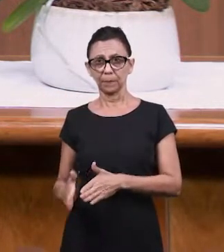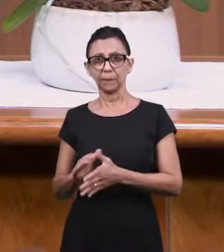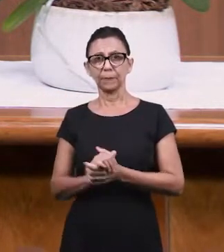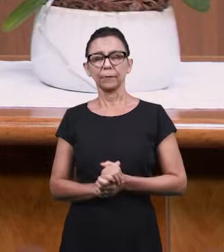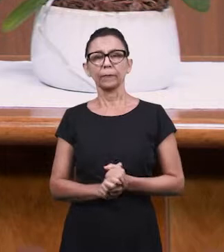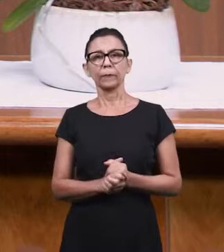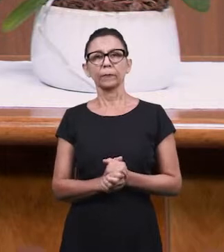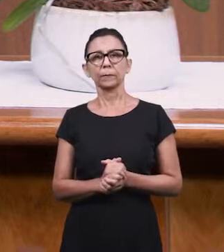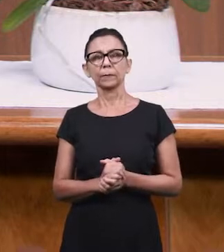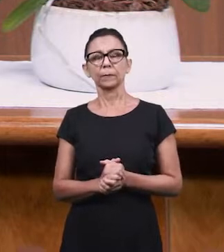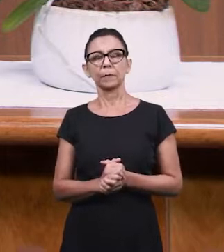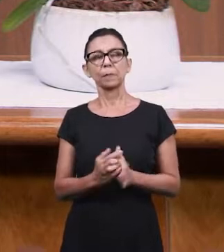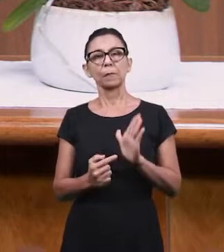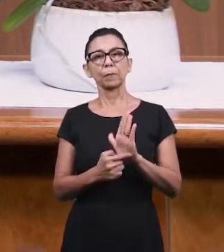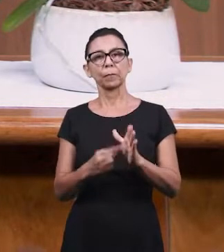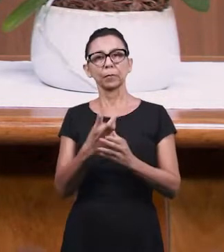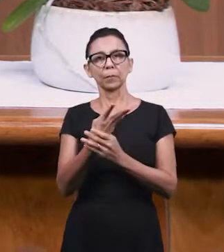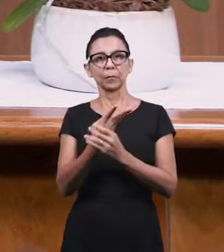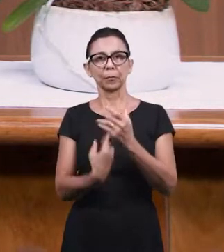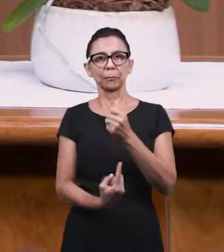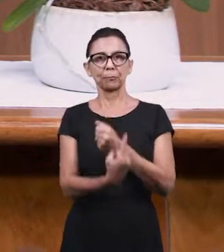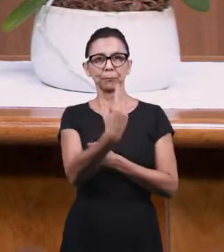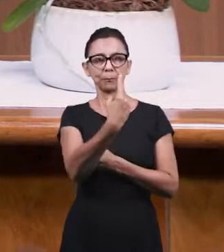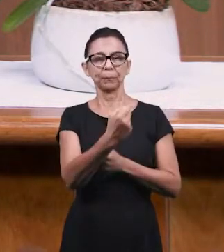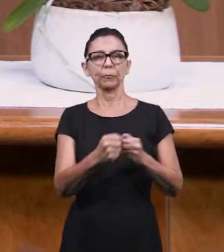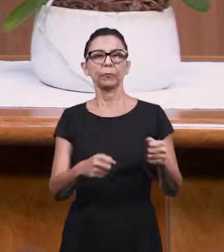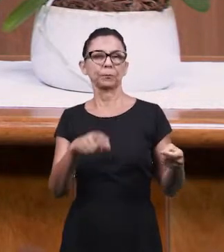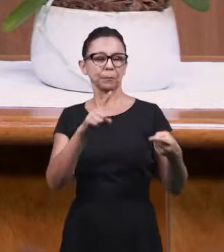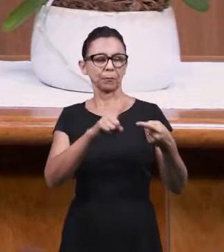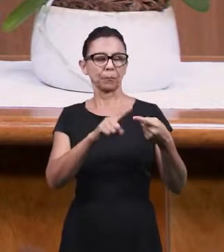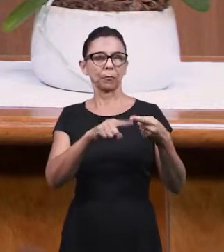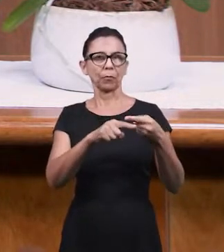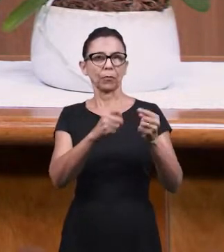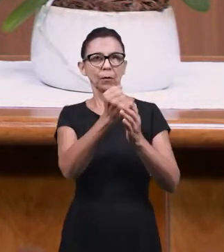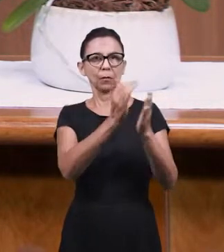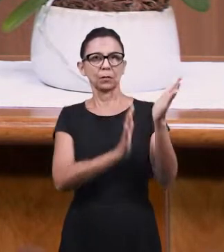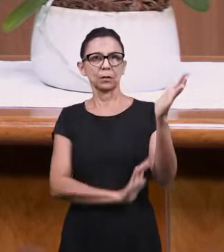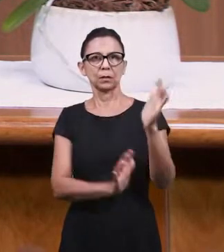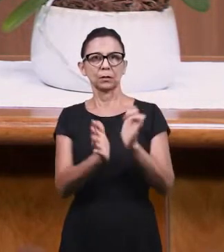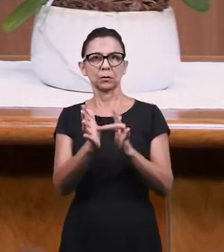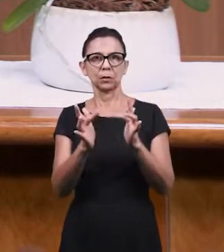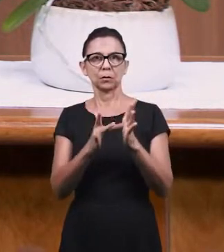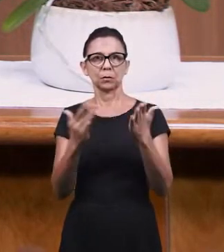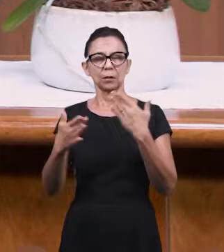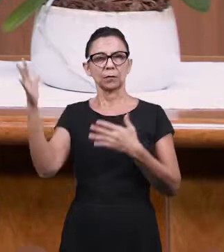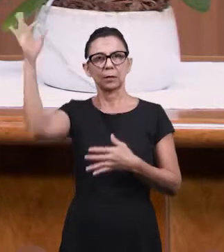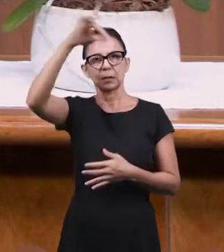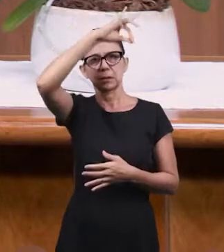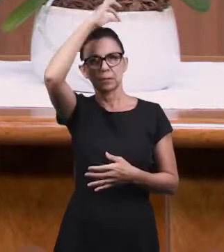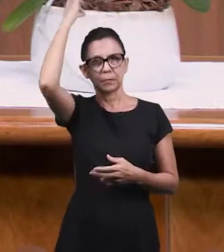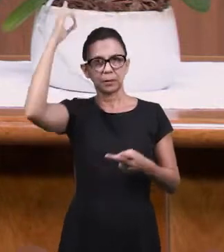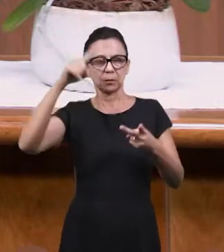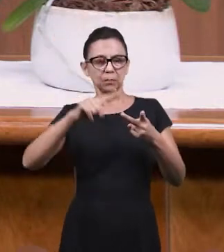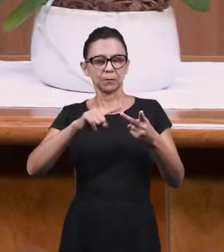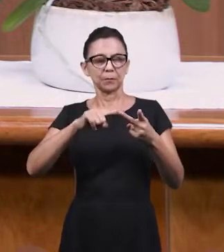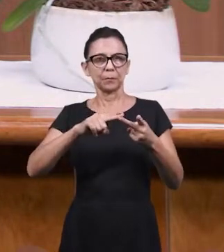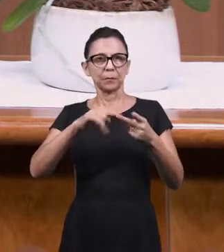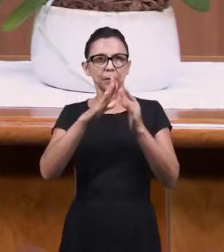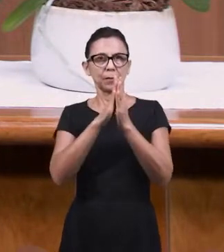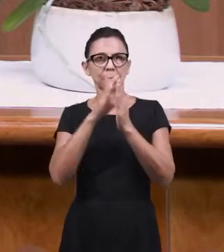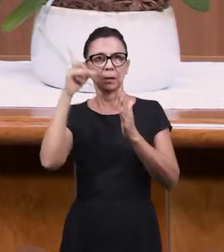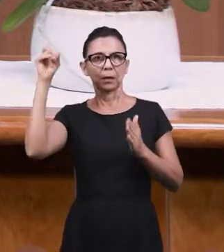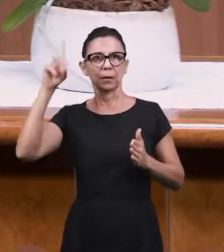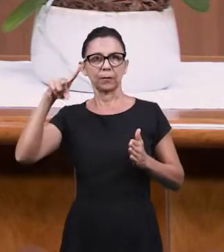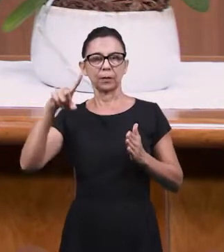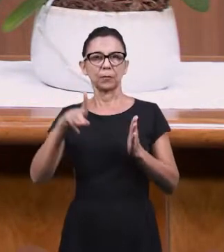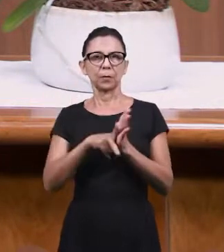est liée à la Trinité. Donc tu as le sang qui parle du Saint-Esprit, la parole du Père et le